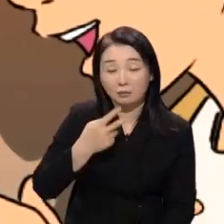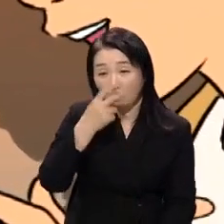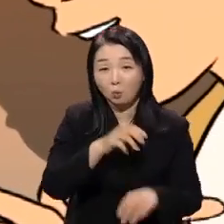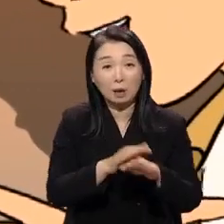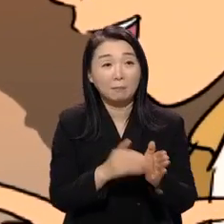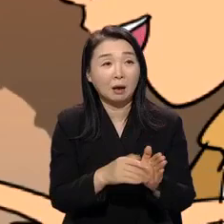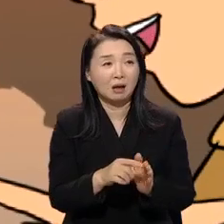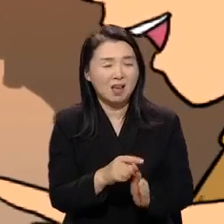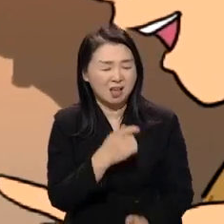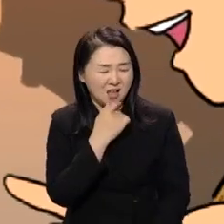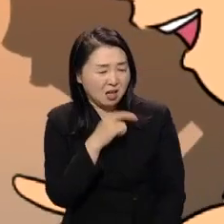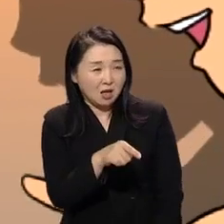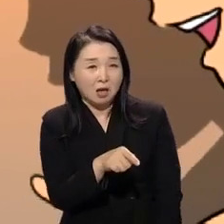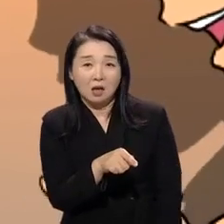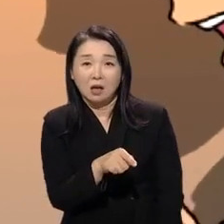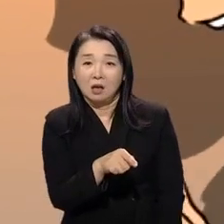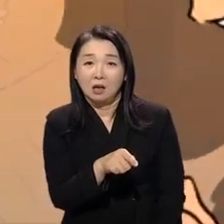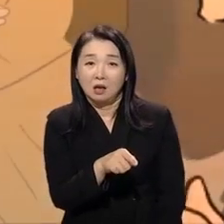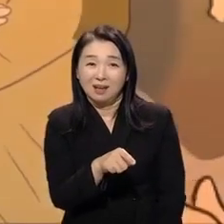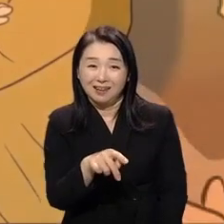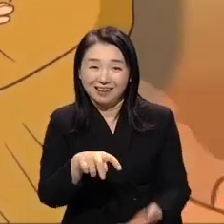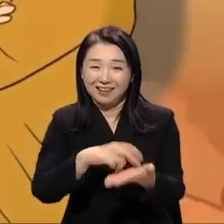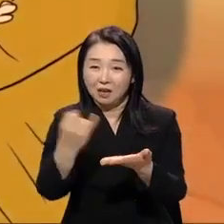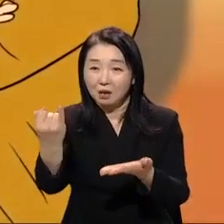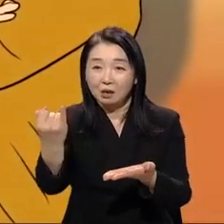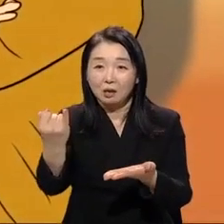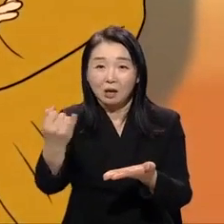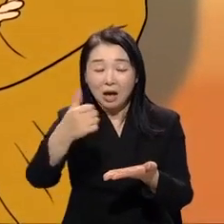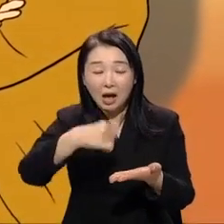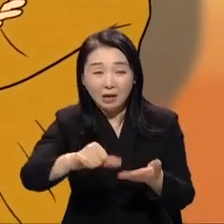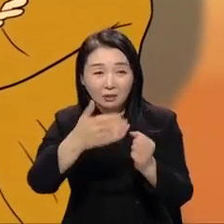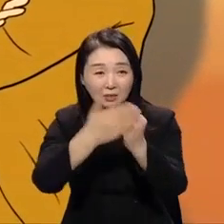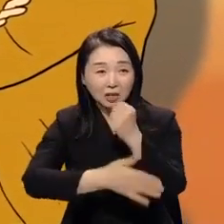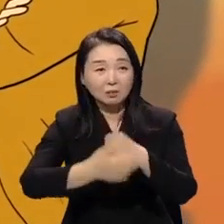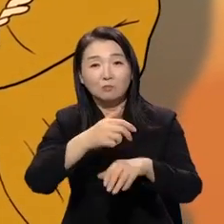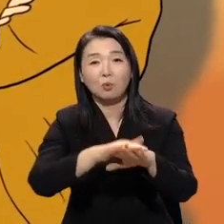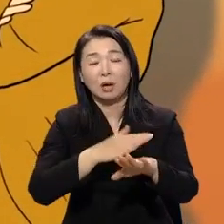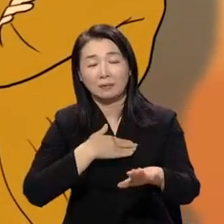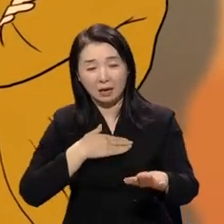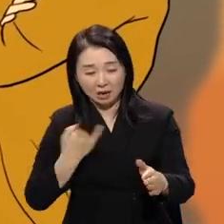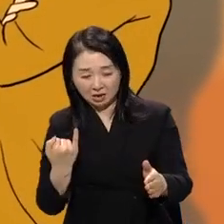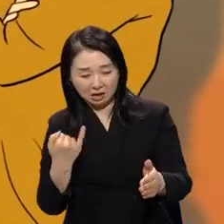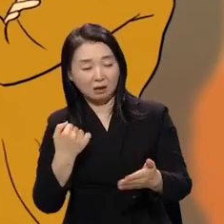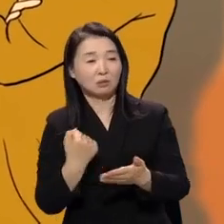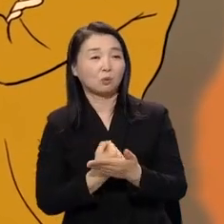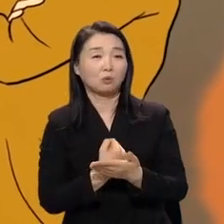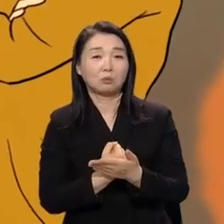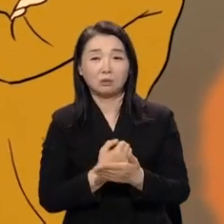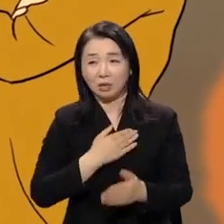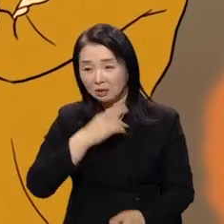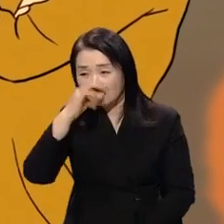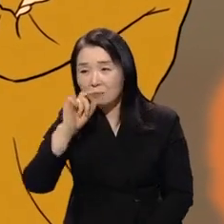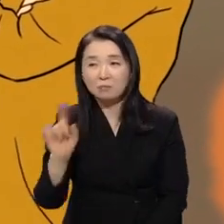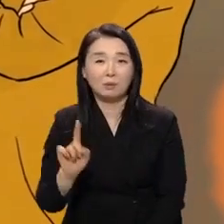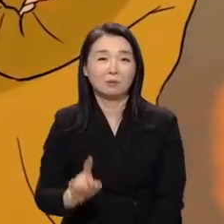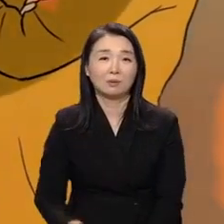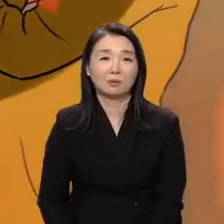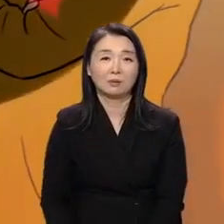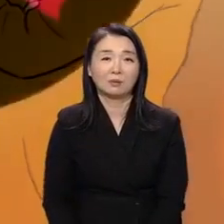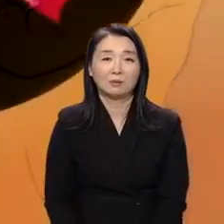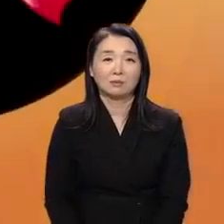치가 떨리게 싫다는 전 아내와의 문자 또 아들 사진 보관하는 남편에게 서운한데 자신이 예민한 거냐면서 사연 보내